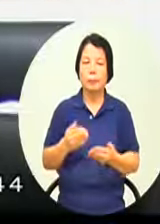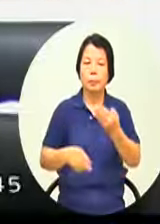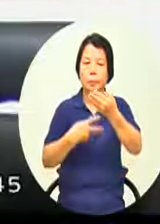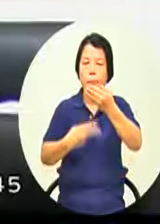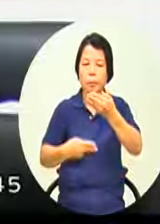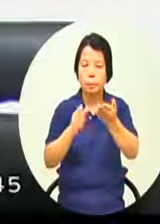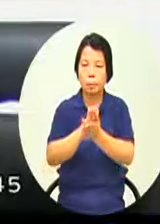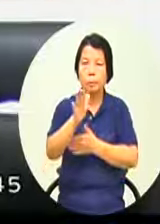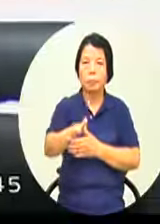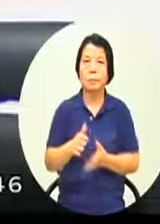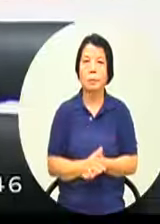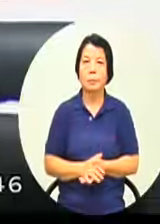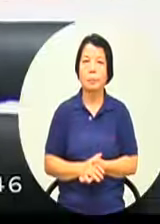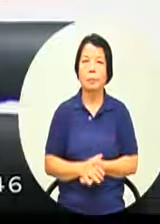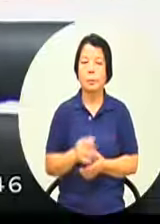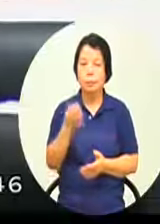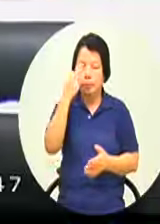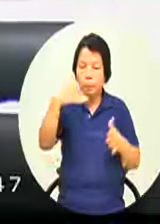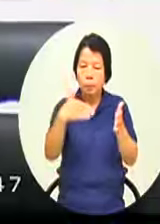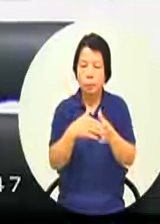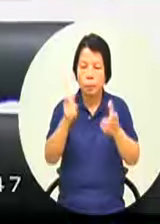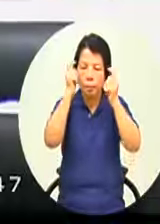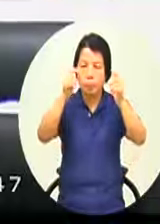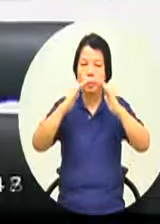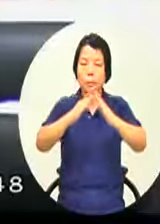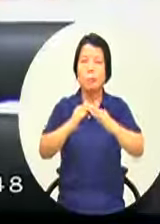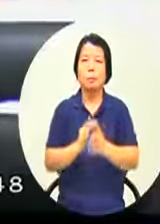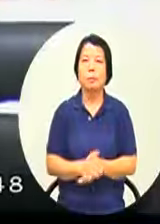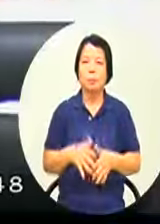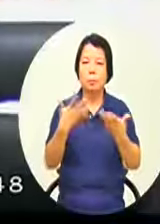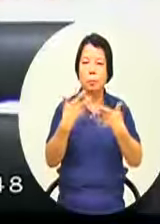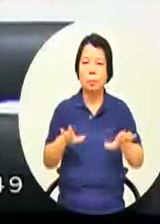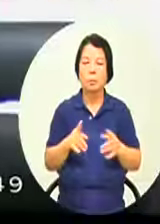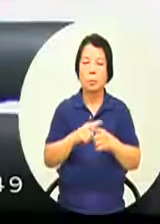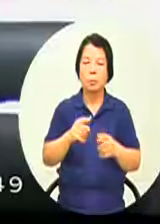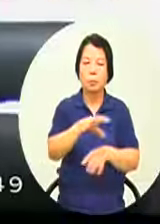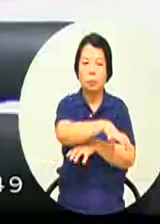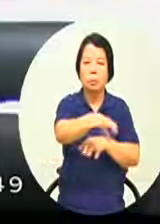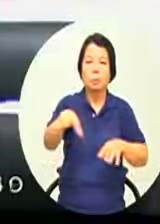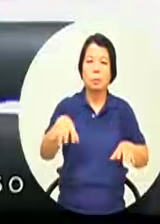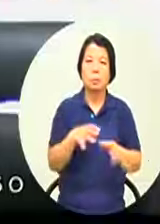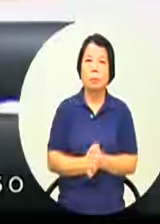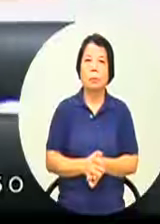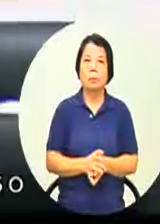二号之后，你已经看到高雄市有多少处，据媒体报